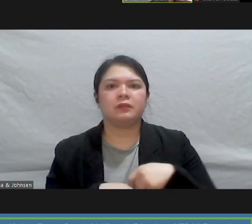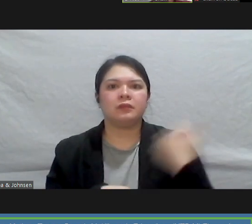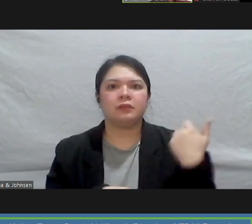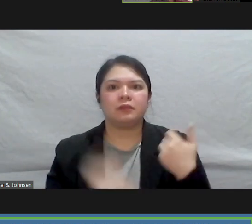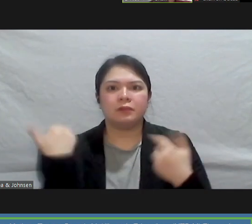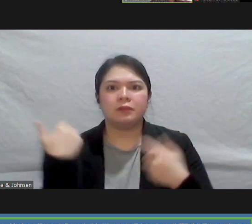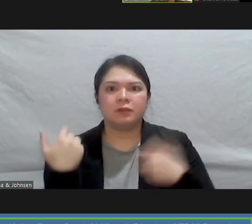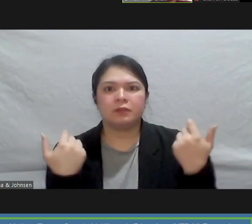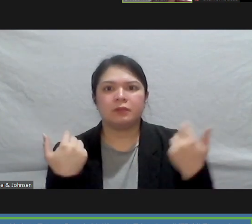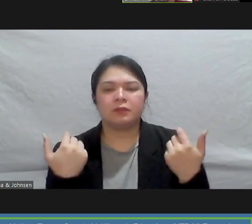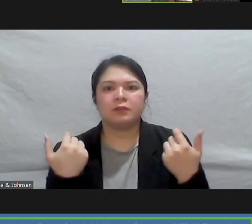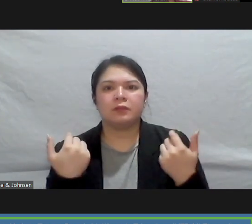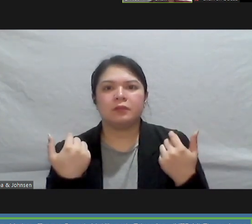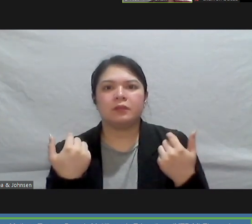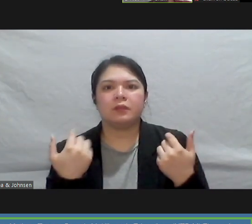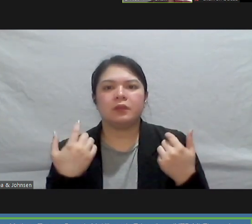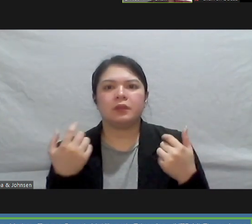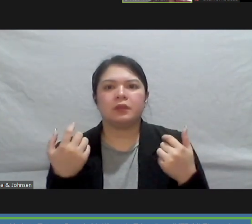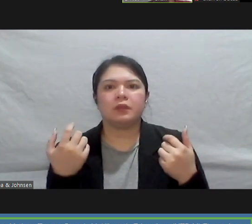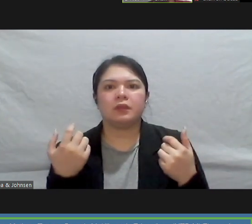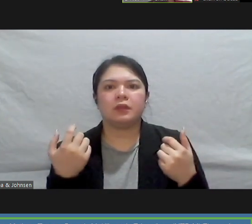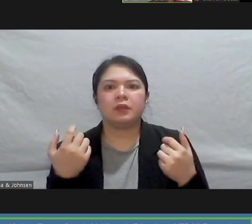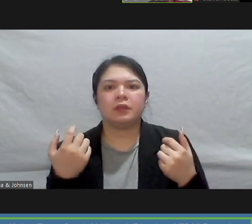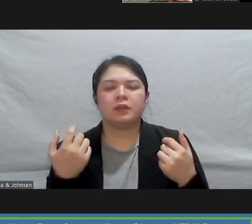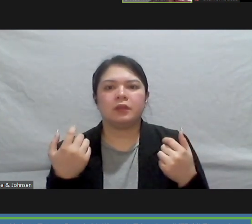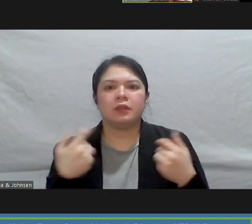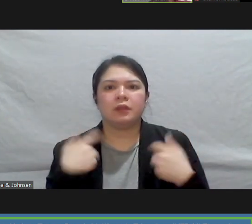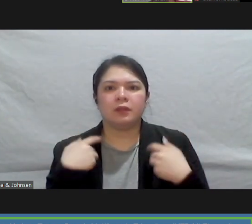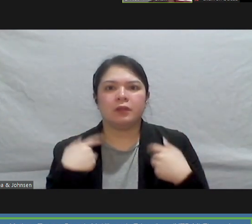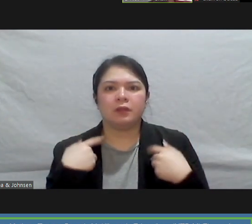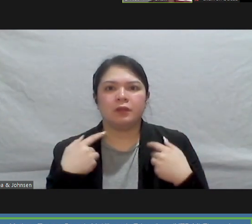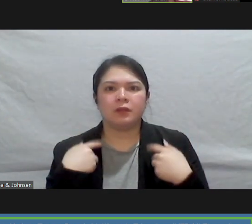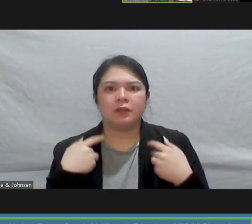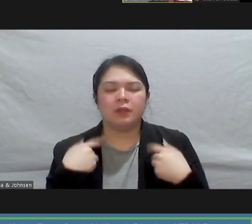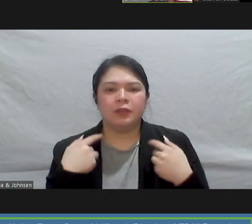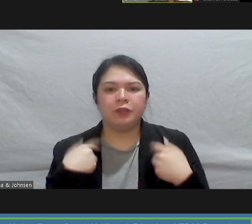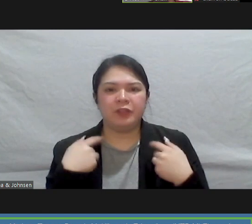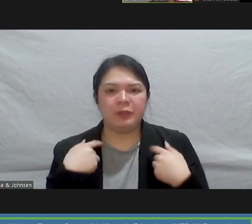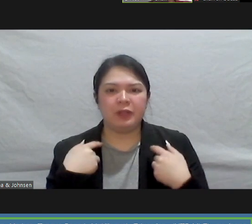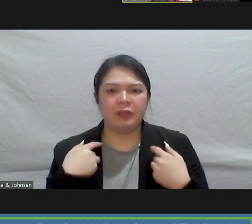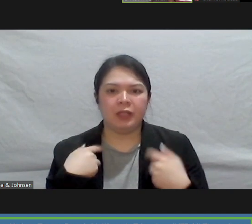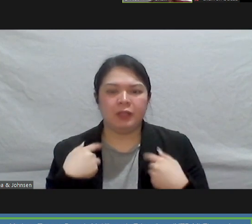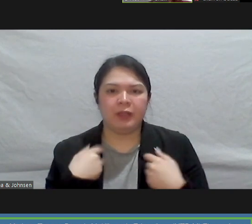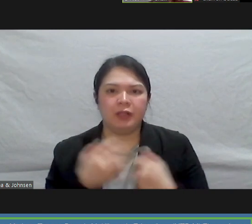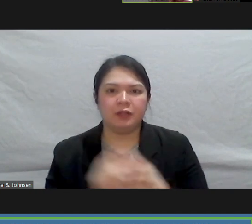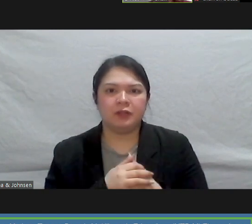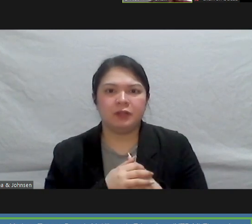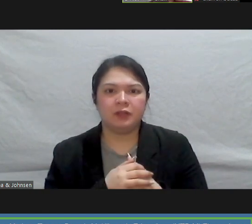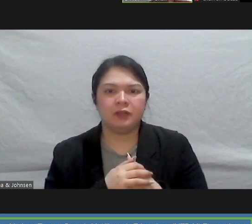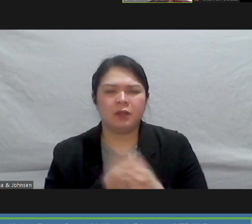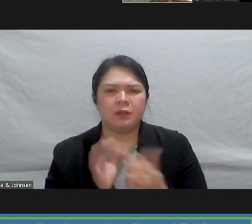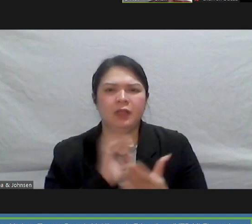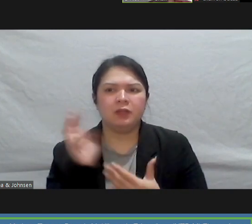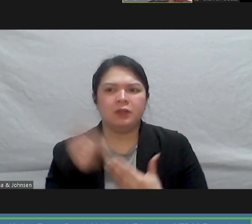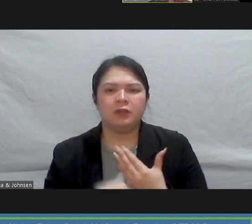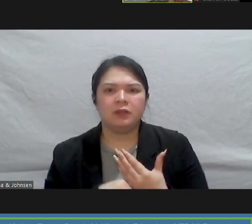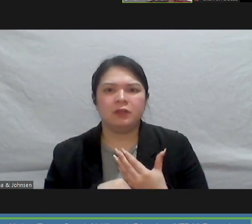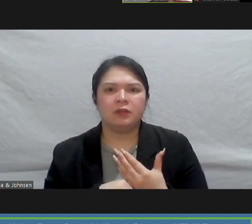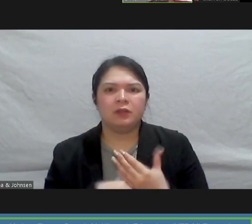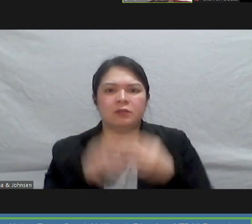mother tongue as subject, no? Sa bagong ni-revise na curriculum. So nakakalungkot nga